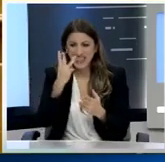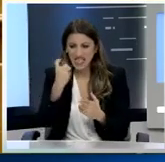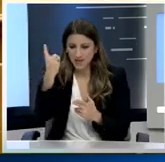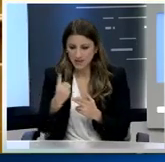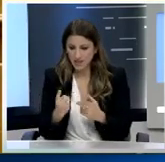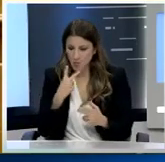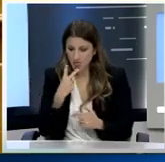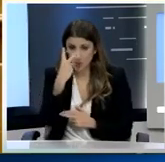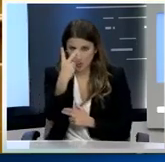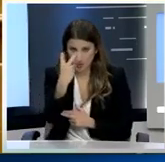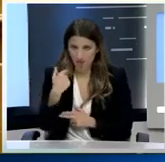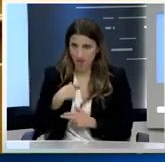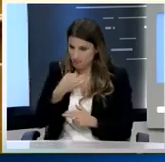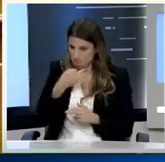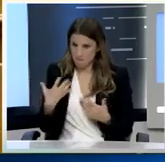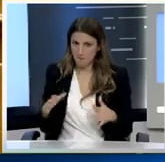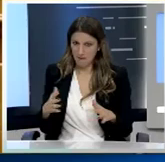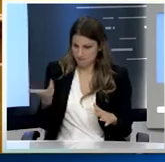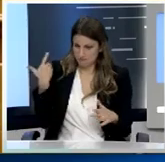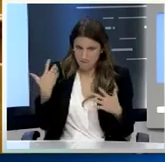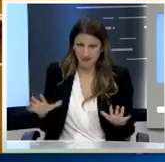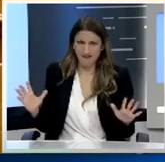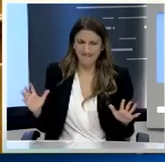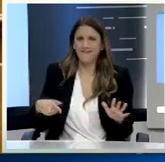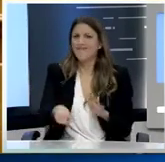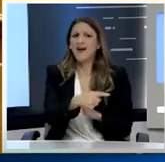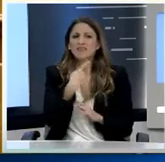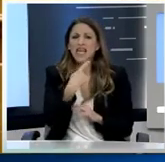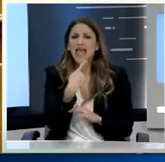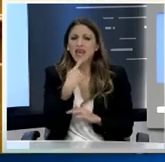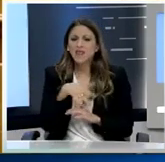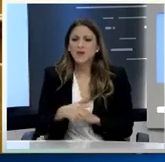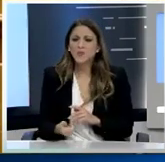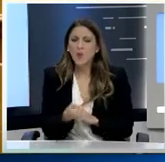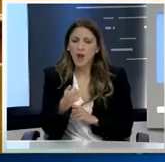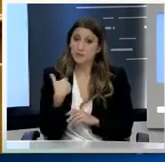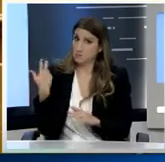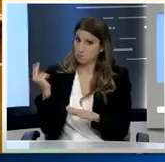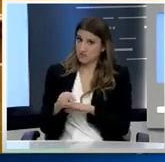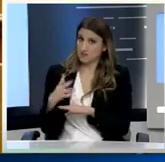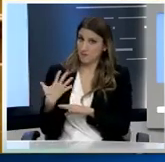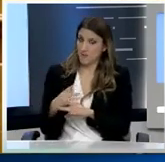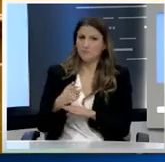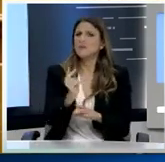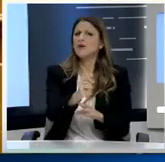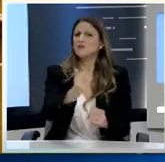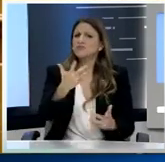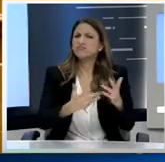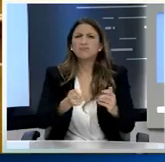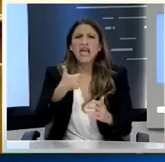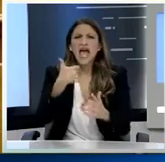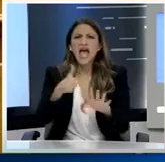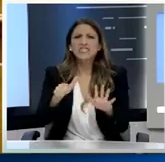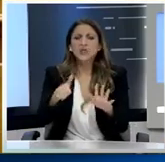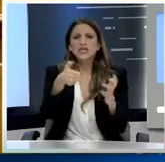έχει ήδη ανακοινωθεί από το ΣΥΡΙΖΑ, από την κυβέρνηση, με κόστος, και έχει ήδη ψηφιστεί, με κόστος